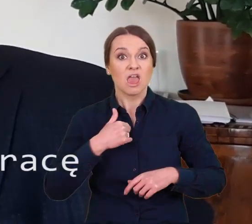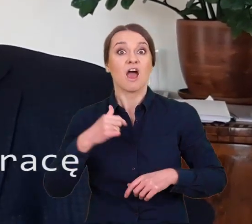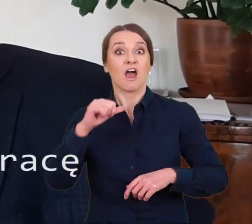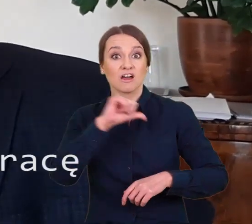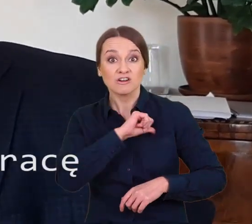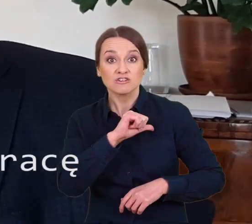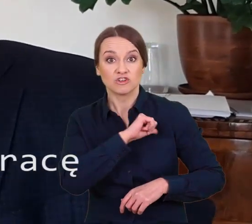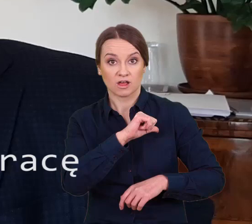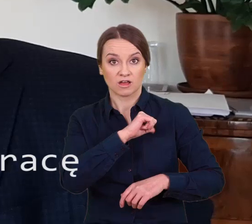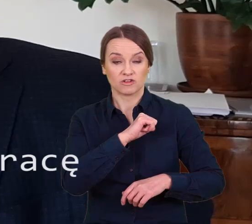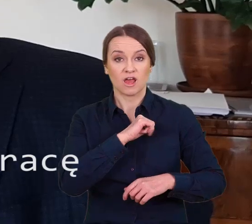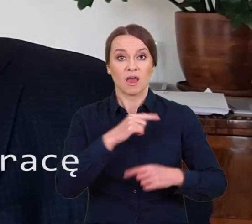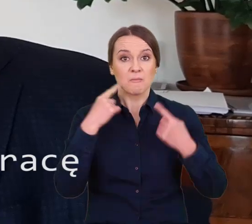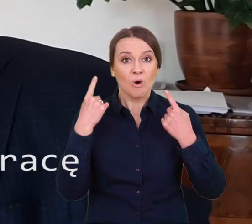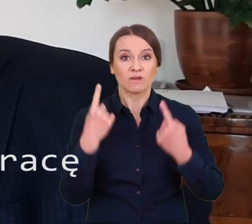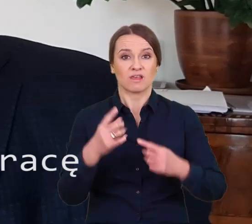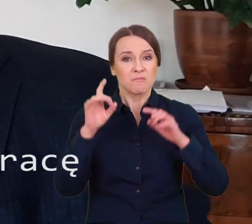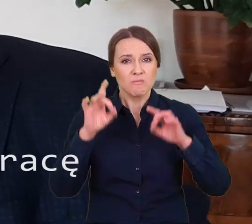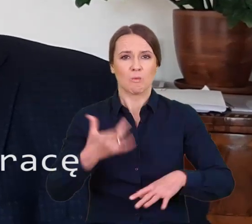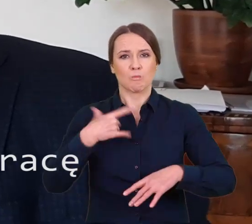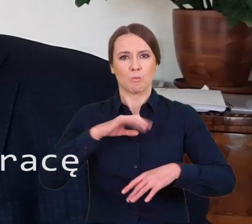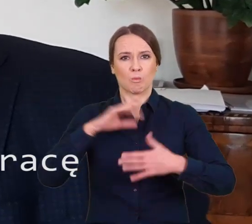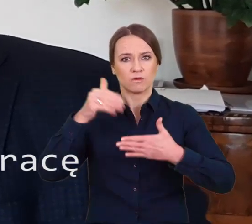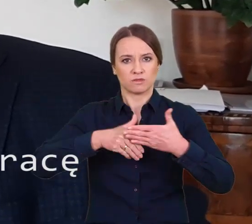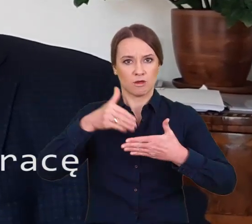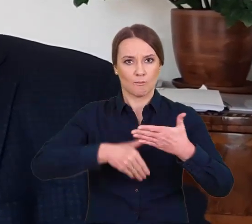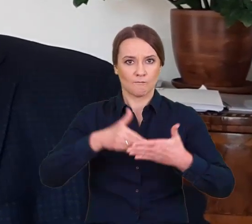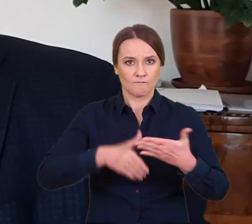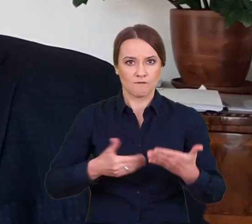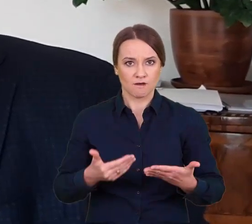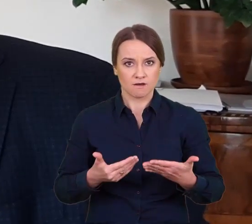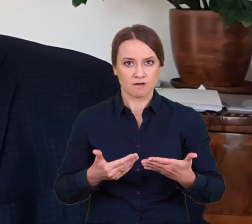pracy swojego człowieczeństwa